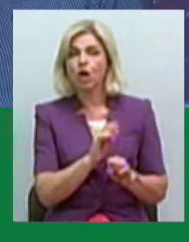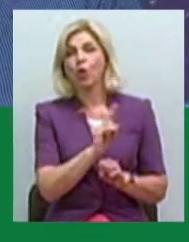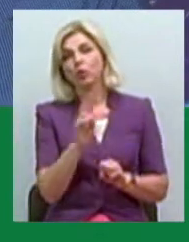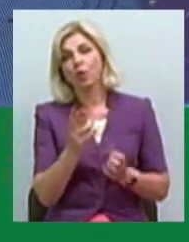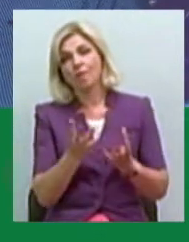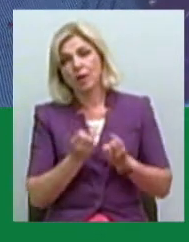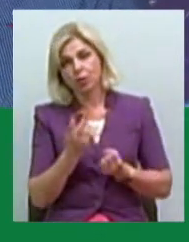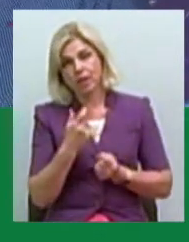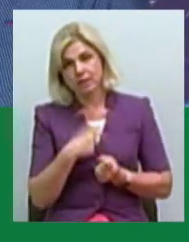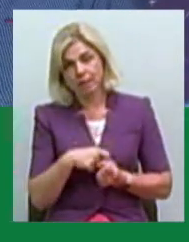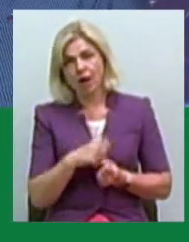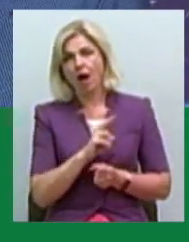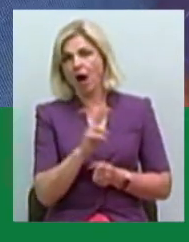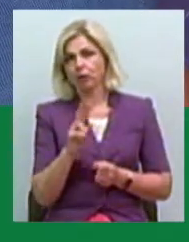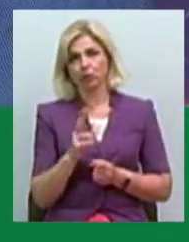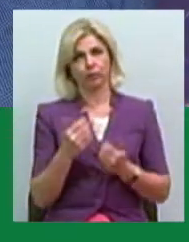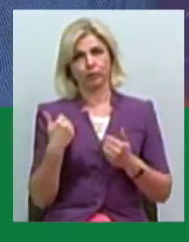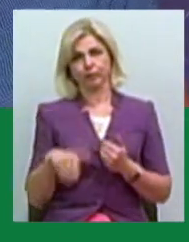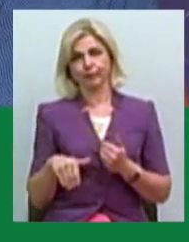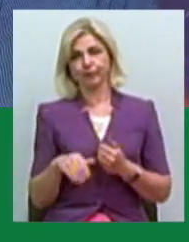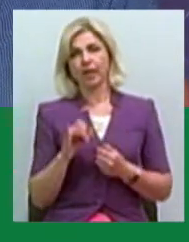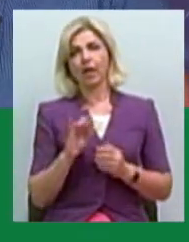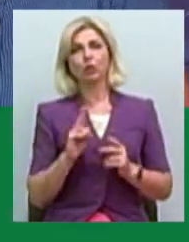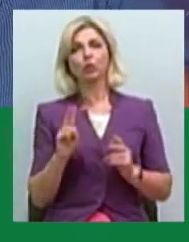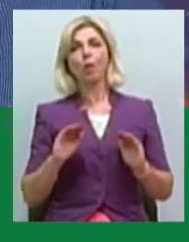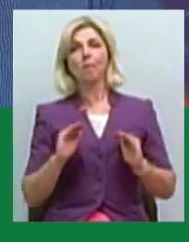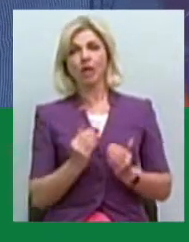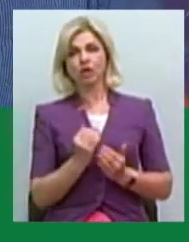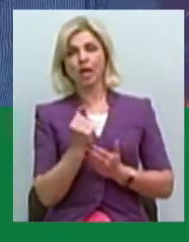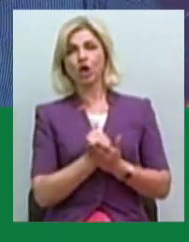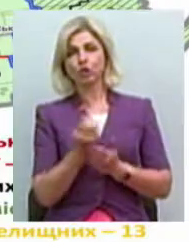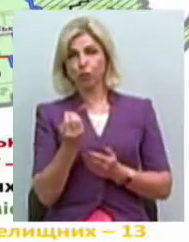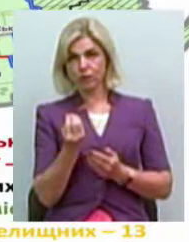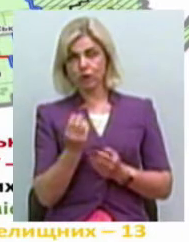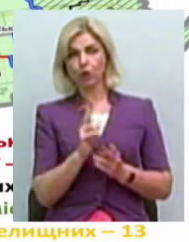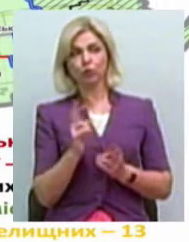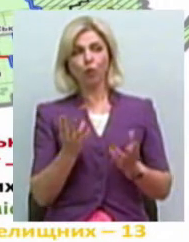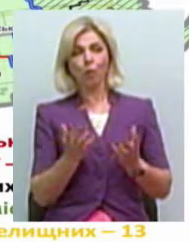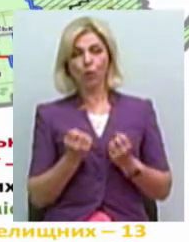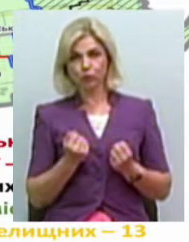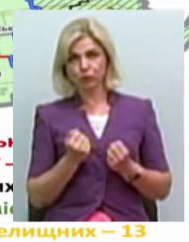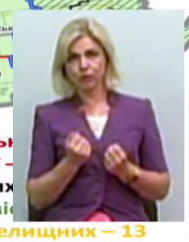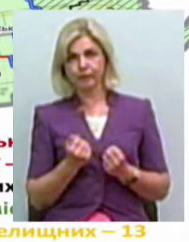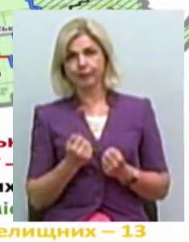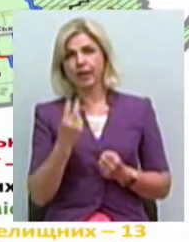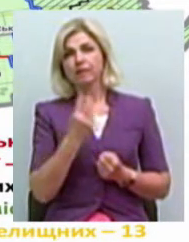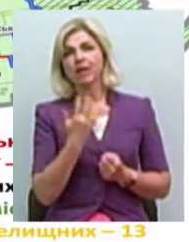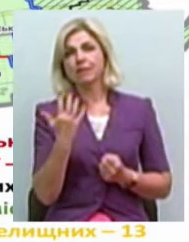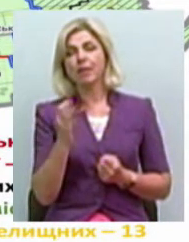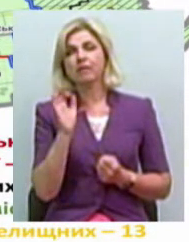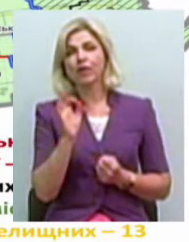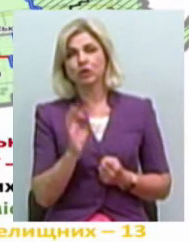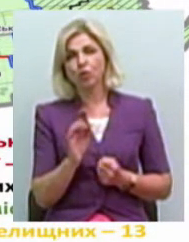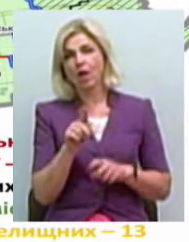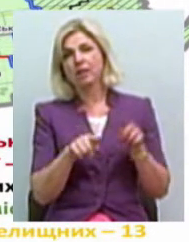районні державні адміністрації вже із меншим об'ємом ресурсів, які вони отримують, 25% в